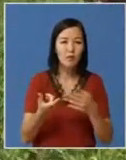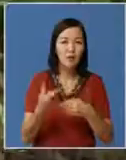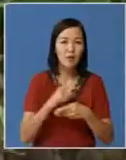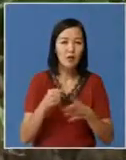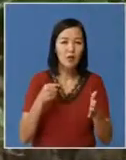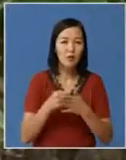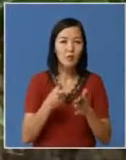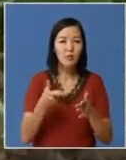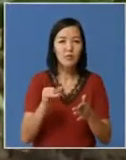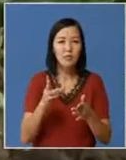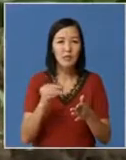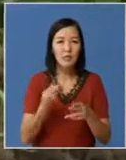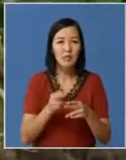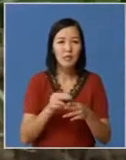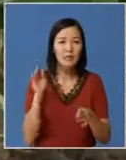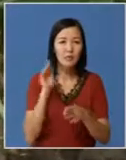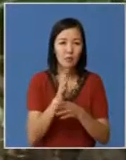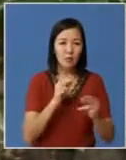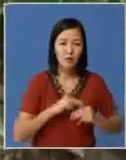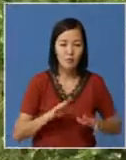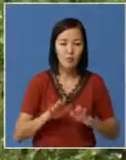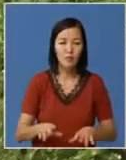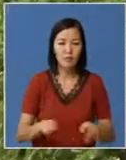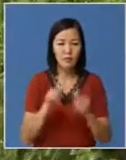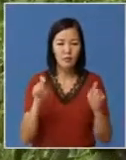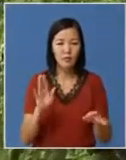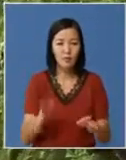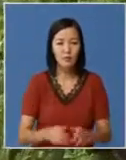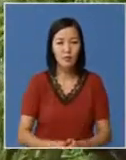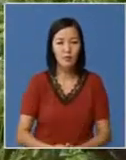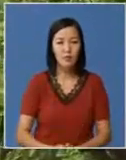до 10 гектаров, а это дополнительные рабочие места.